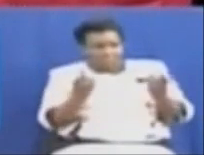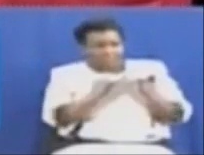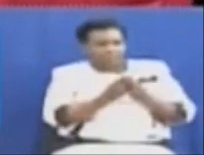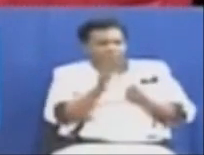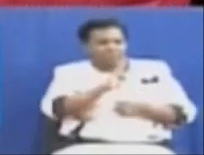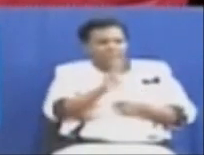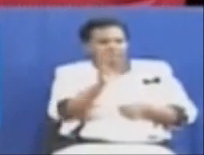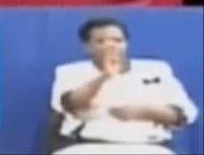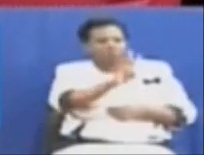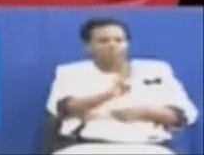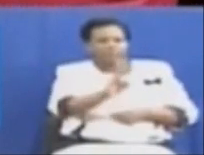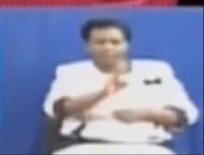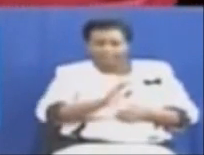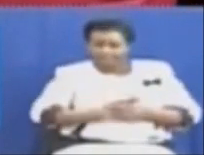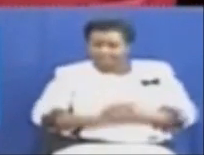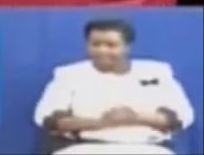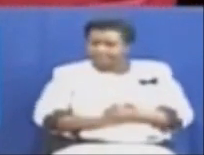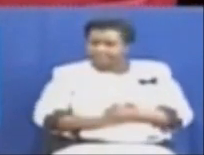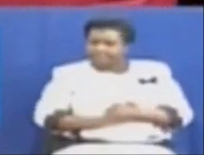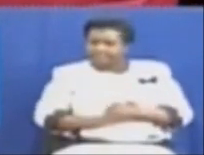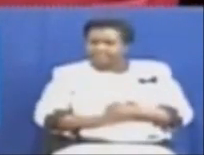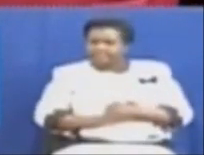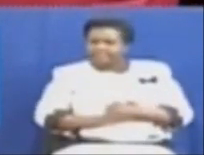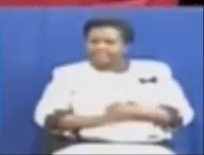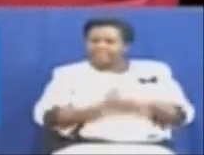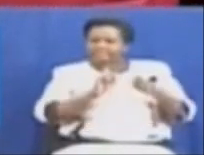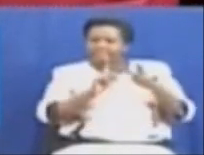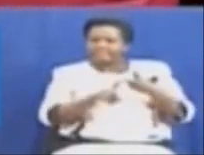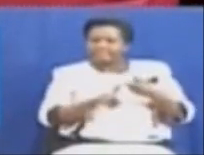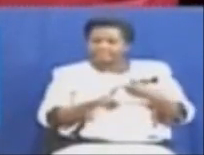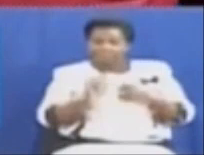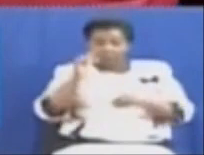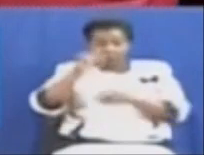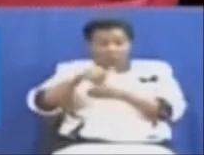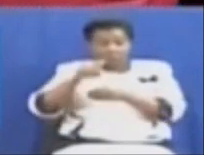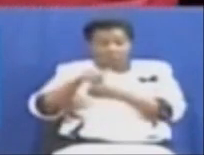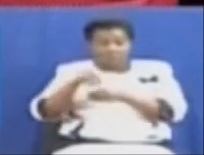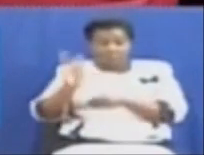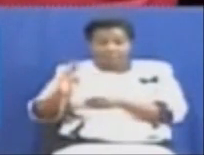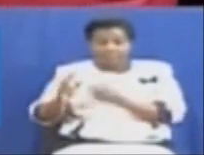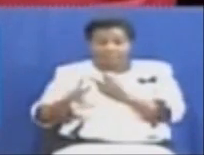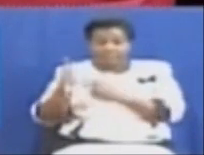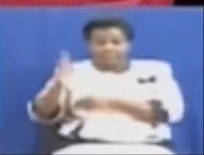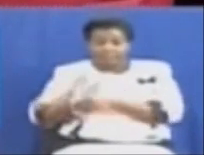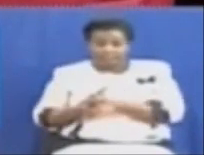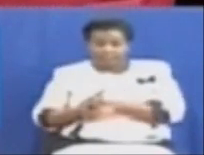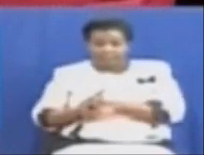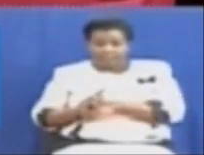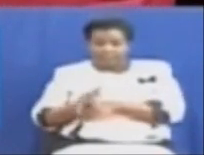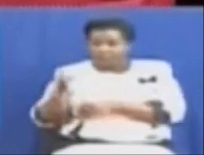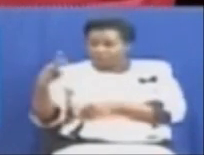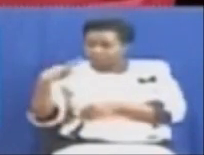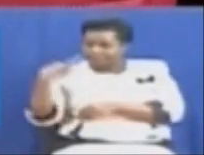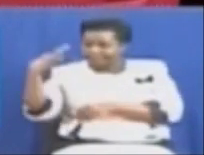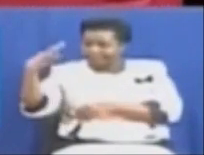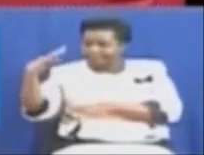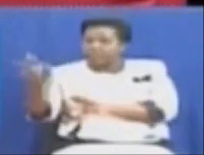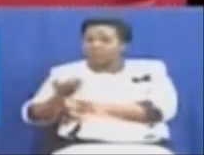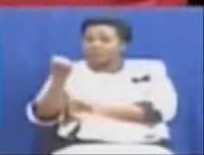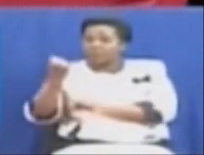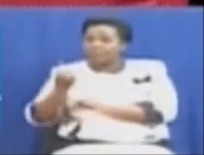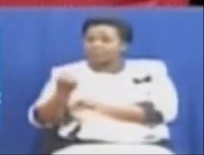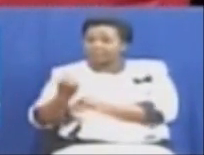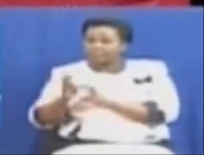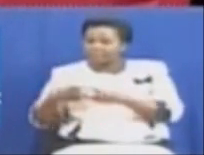maelekezo yaliyotolewa kwa halmashauri kutenga fedha kwa ajili ya kuyawezesha mabaraza haya, lakini ukweli